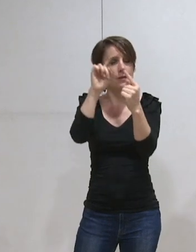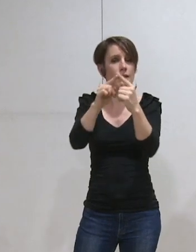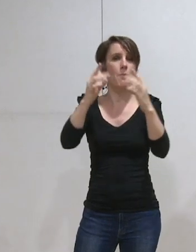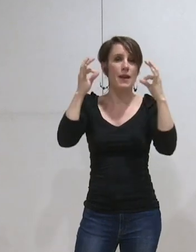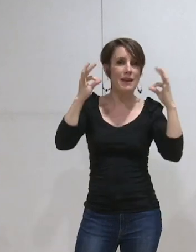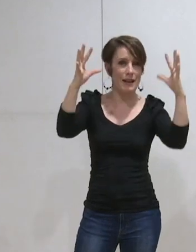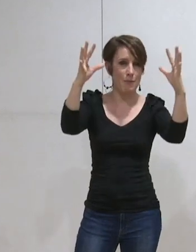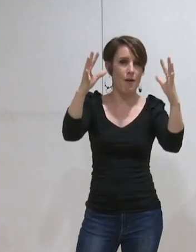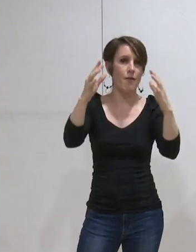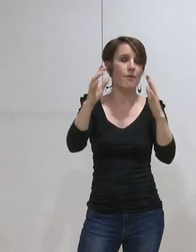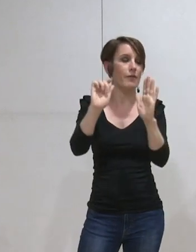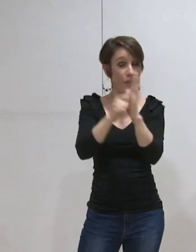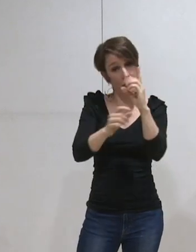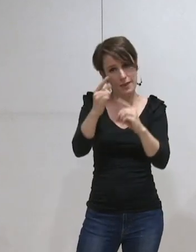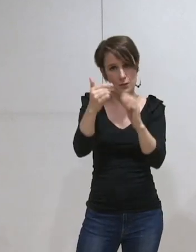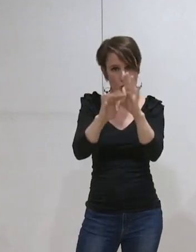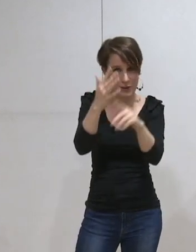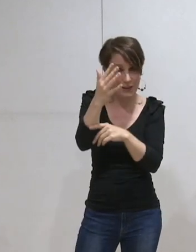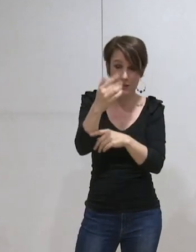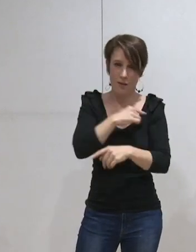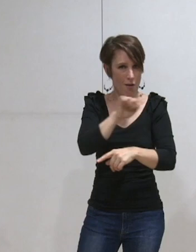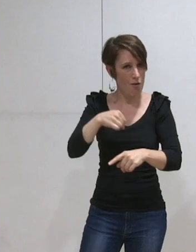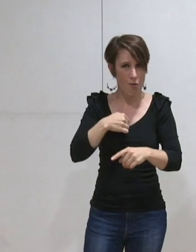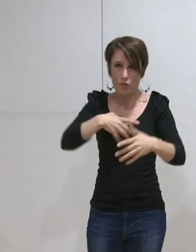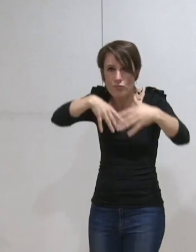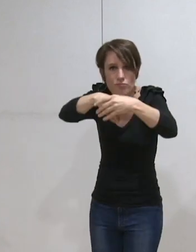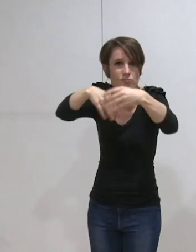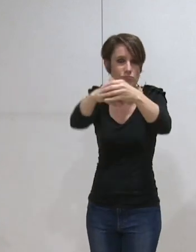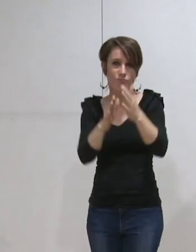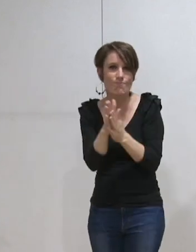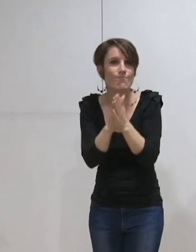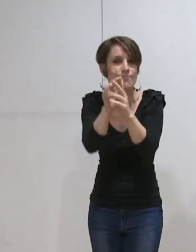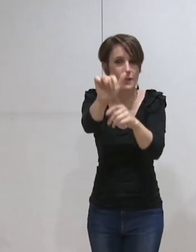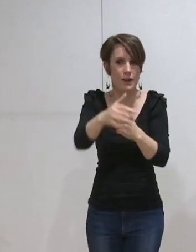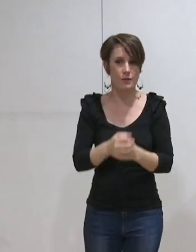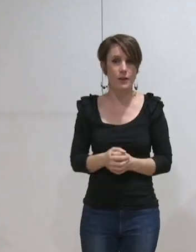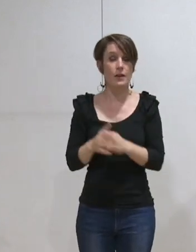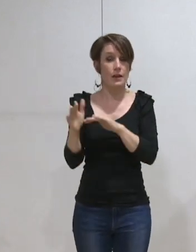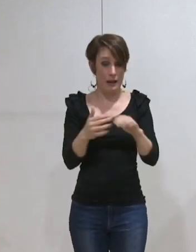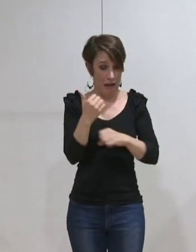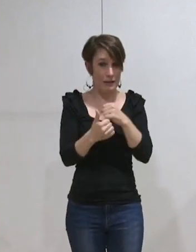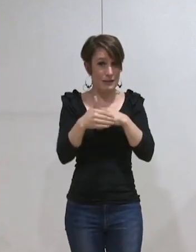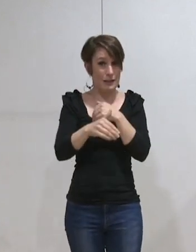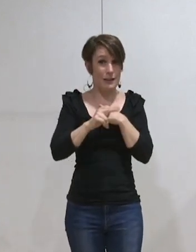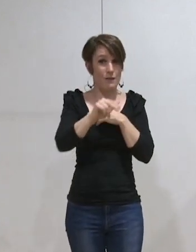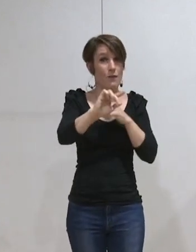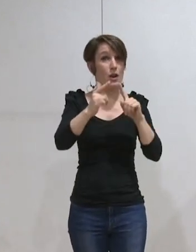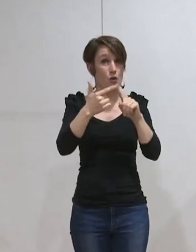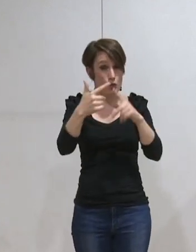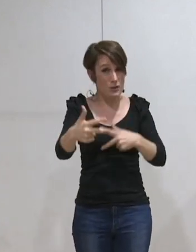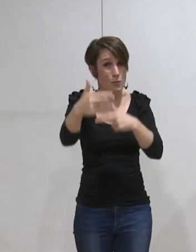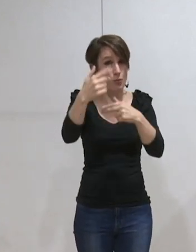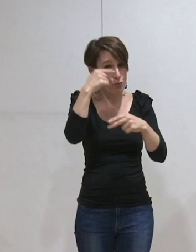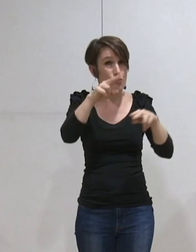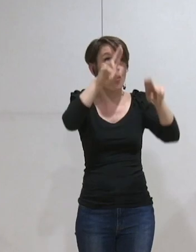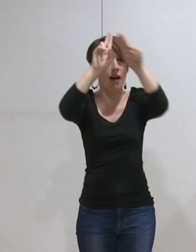énergies c'est aussi d'ailleurs l'année du démarrage de la deè vague des projets de l'Agence nationale de rénovation urbaine ce que on